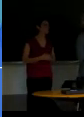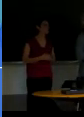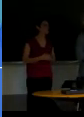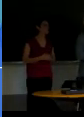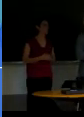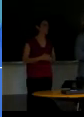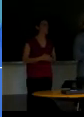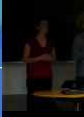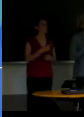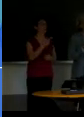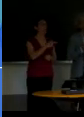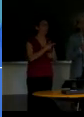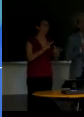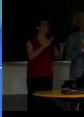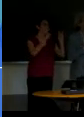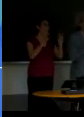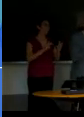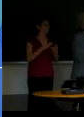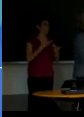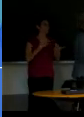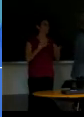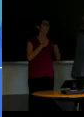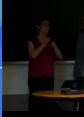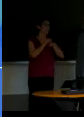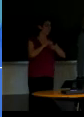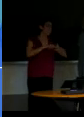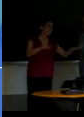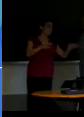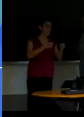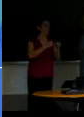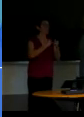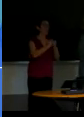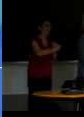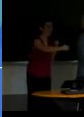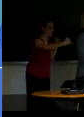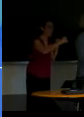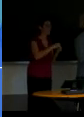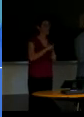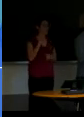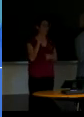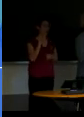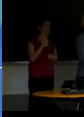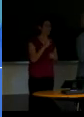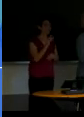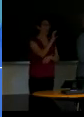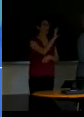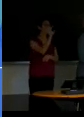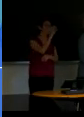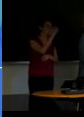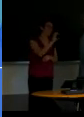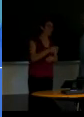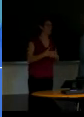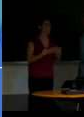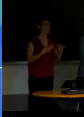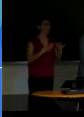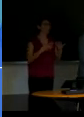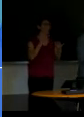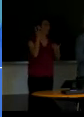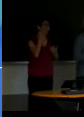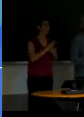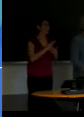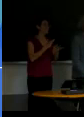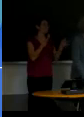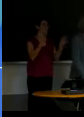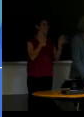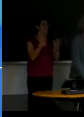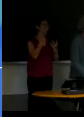delle trasmissioni su cavo, wireless, di antenne, di realtà virtuale, di metaverso, di identità digitale e